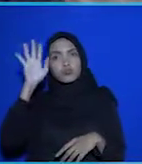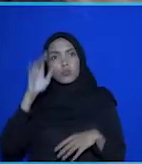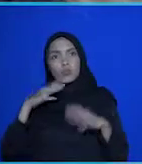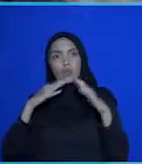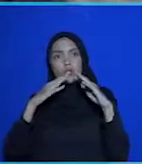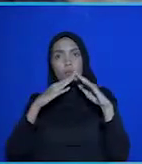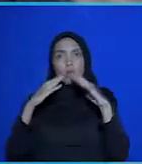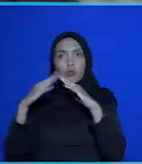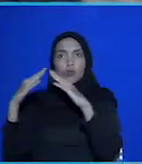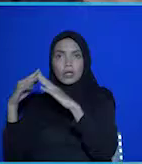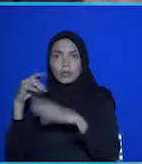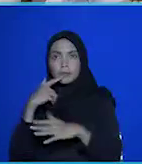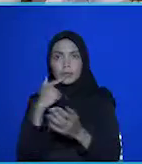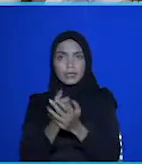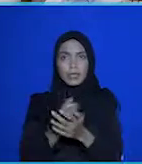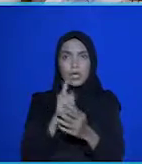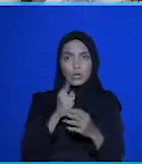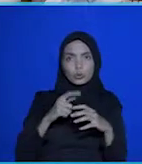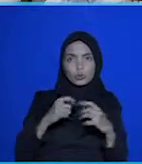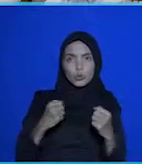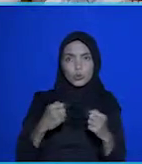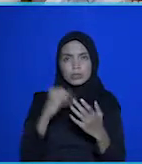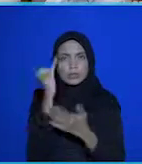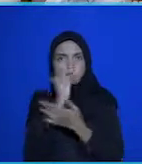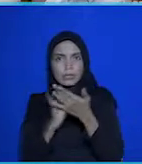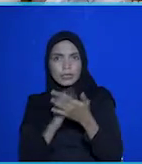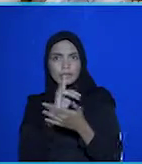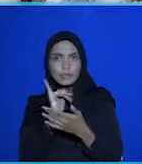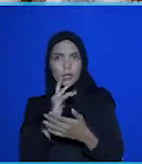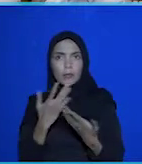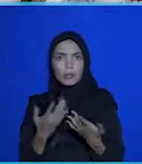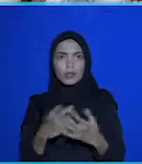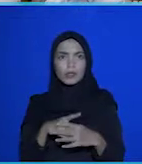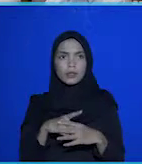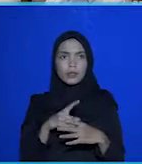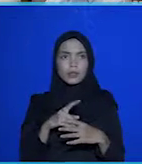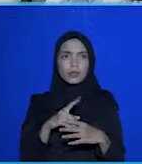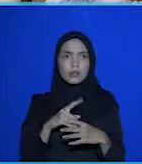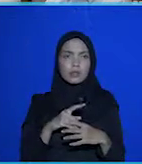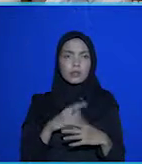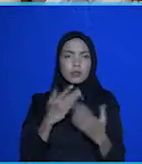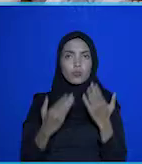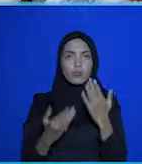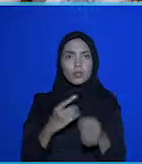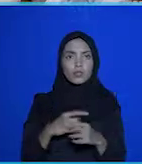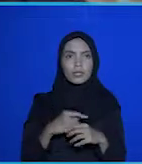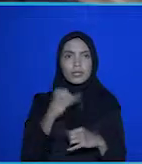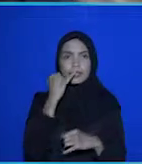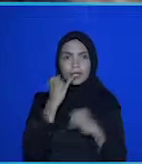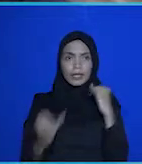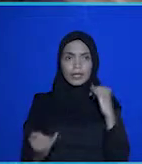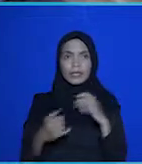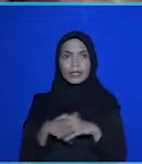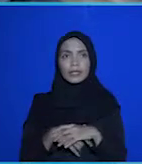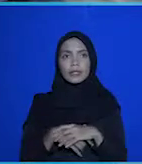sudah bisa memperkirakan untuk bangunan-bangunan strategis harus seperti apa desainnya, karena zonanya sudah terpetakan.